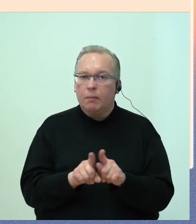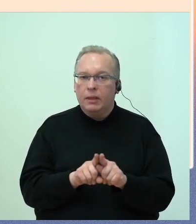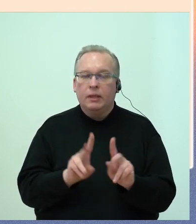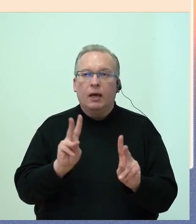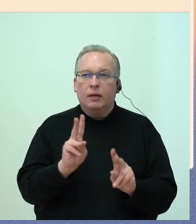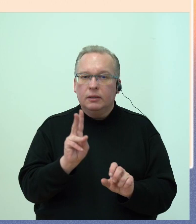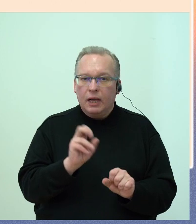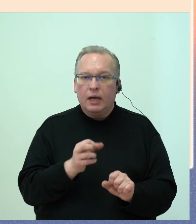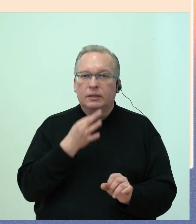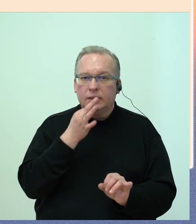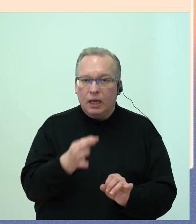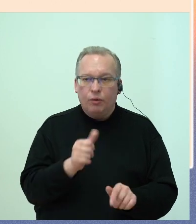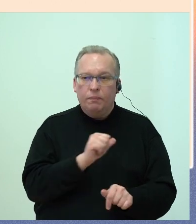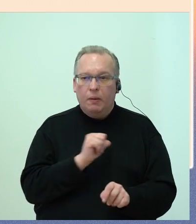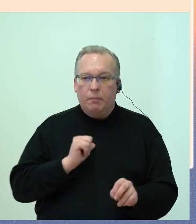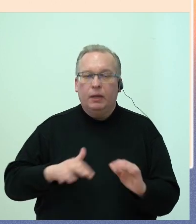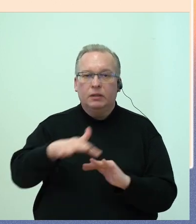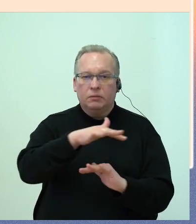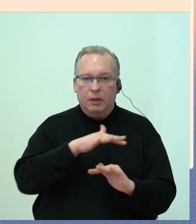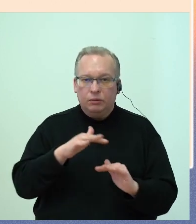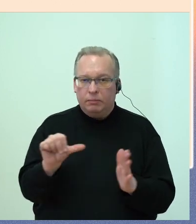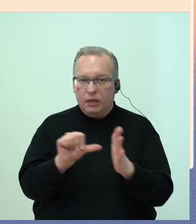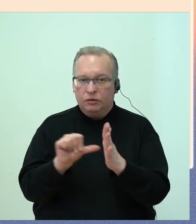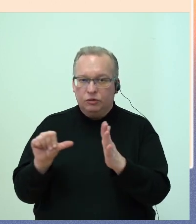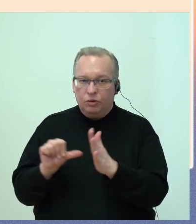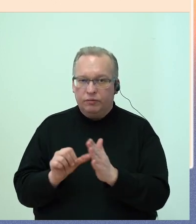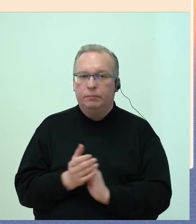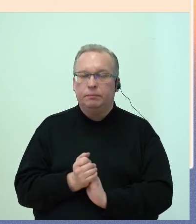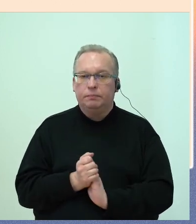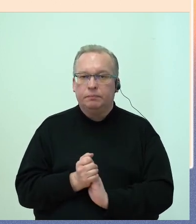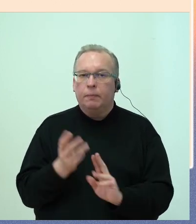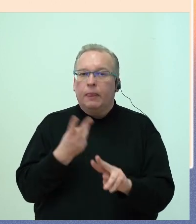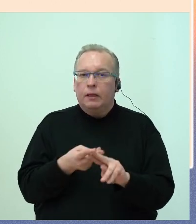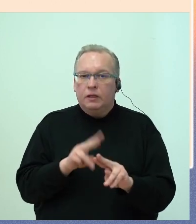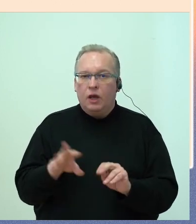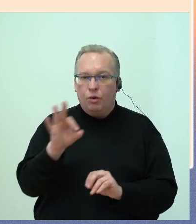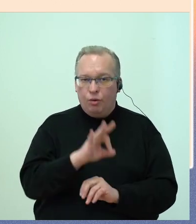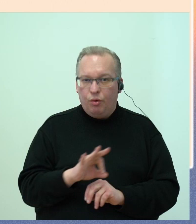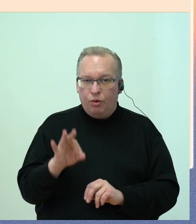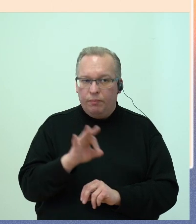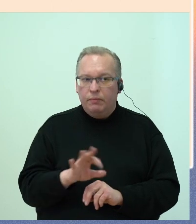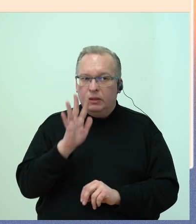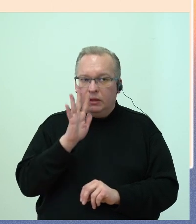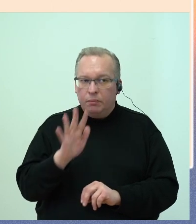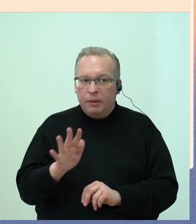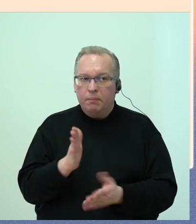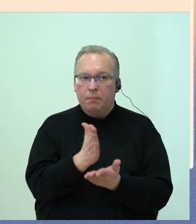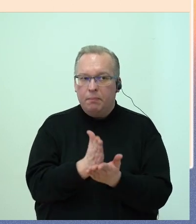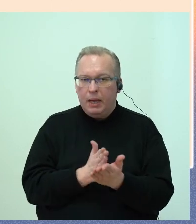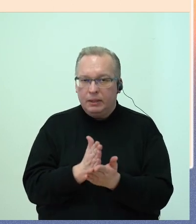liudija patys bendruomenės atstovai, tai apie antisemitizmo patirtis Lietuvoje, ar